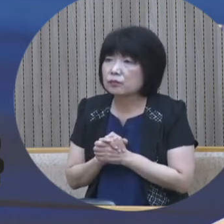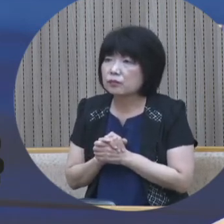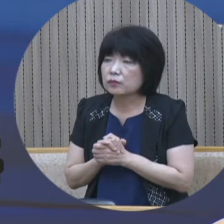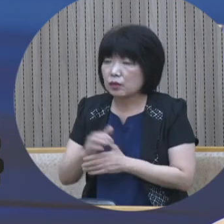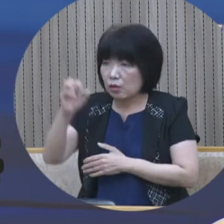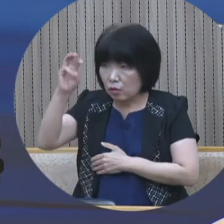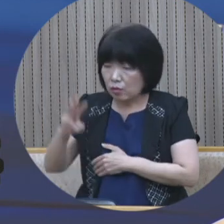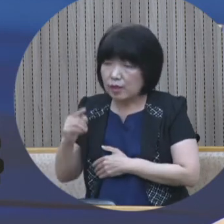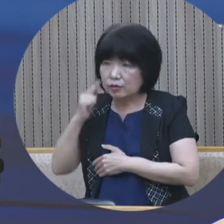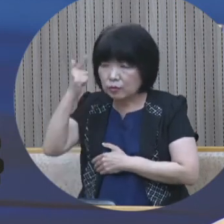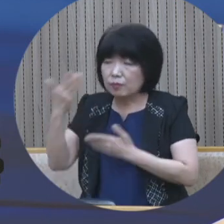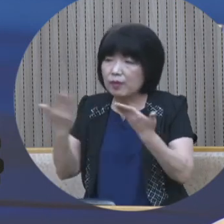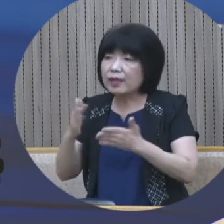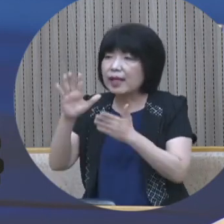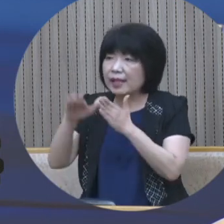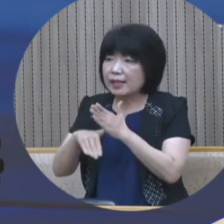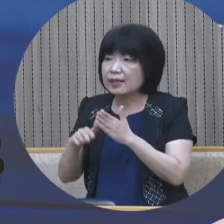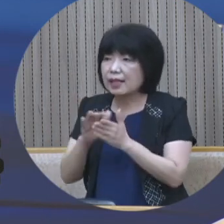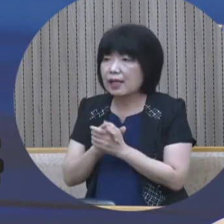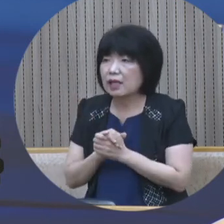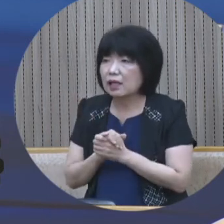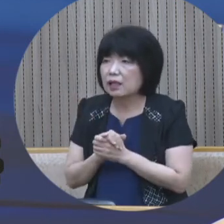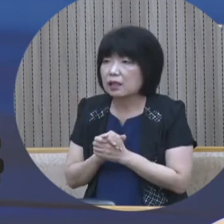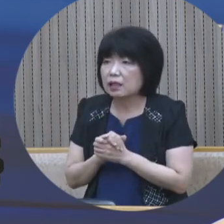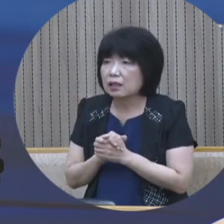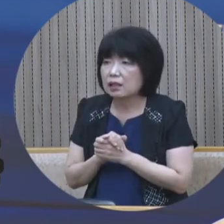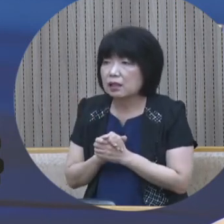광주에서 목회할 때